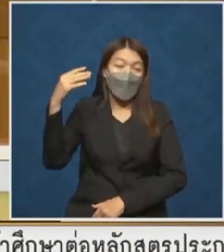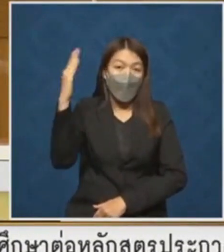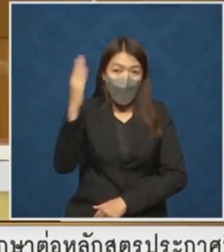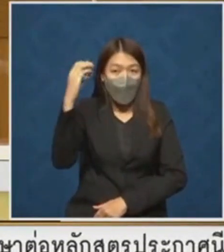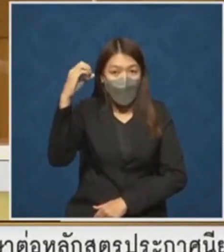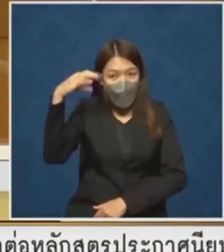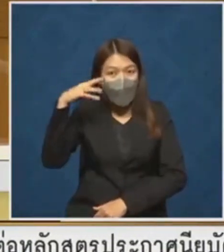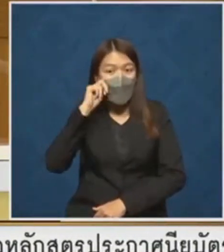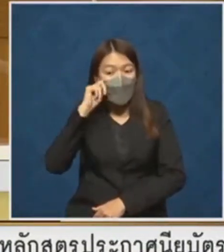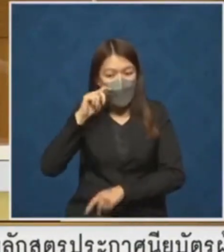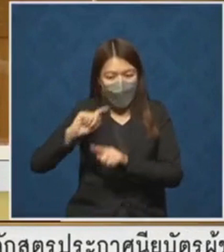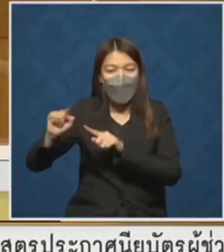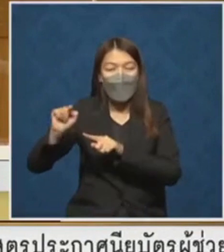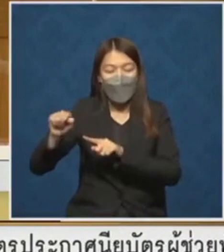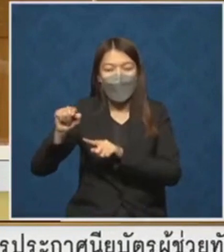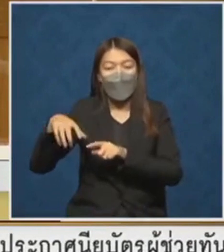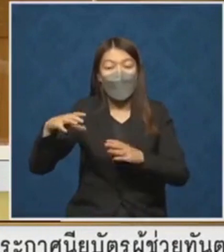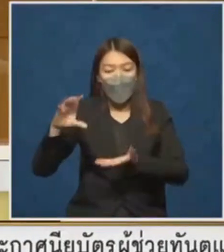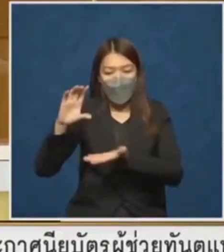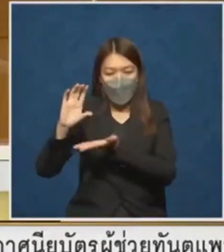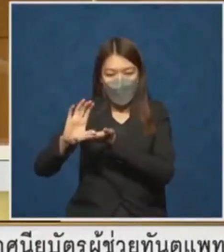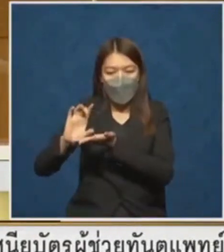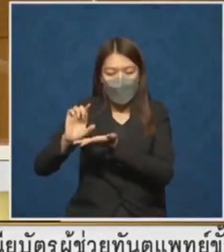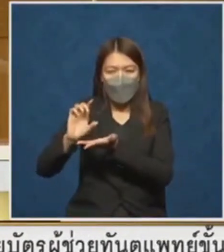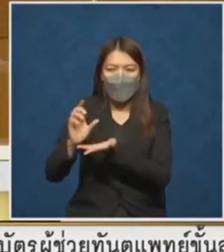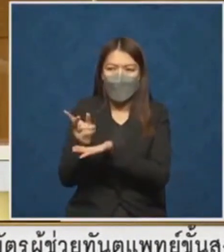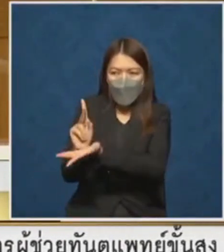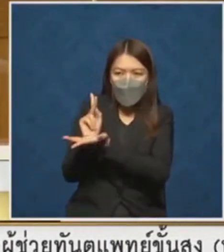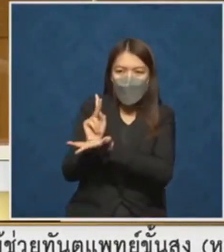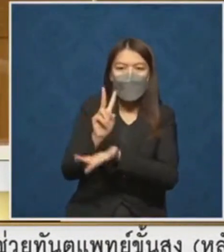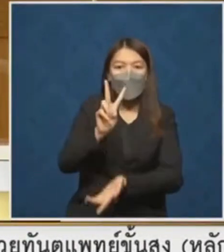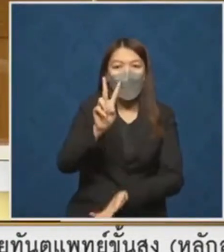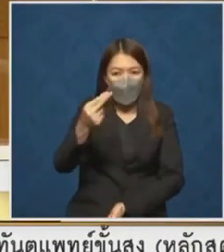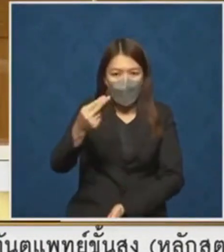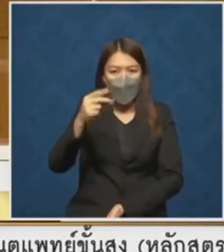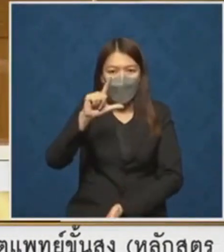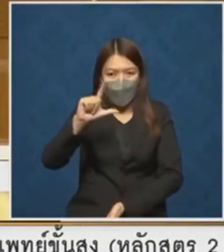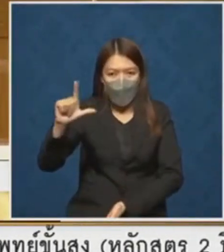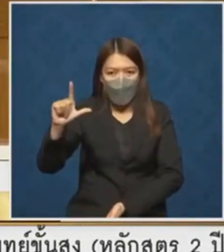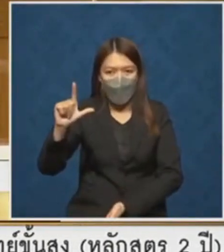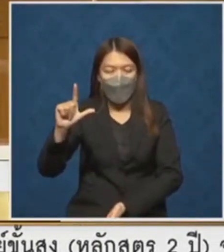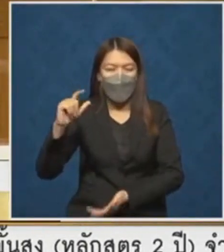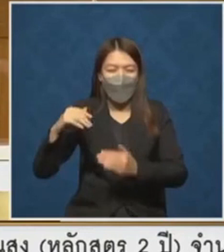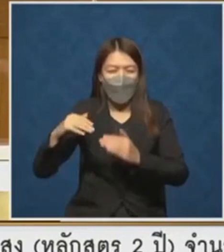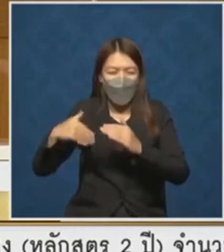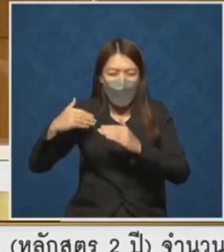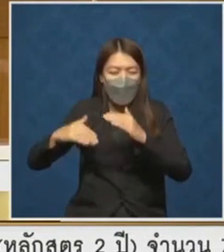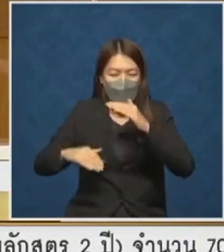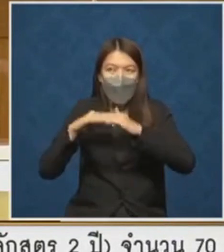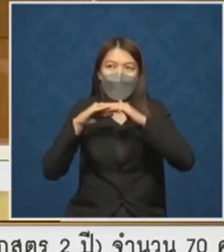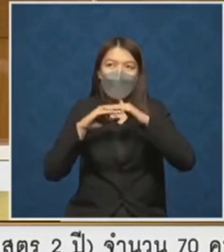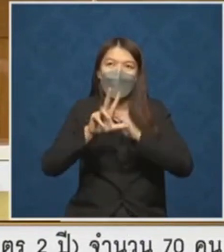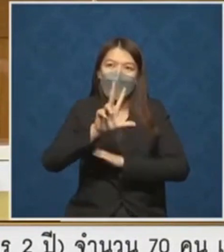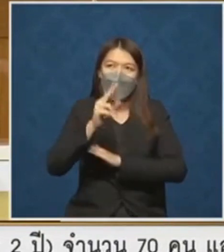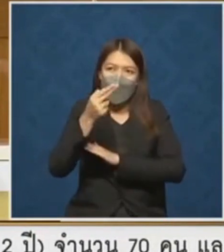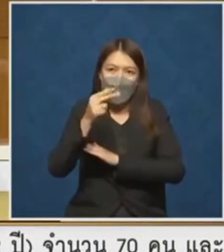แพง แพงทสดก็คือสงกระโร ส่วค่าไฟที่อย่ที่ทราบเดียอีกเร็ๆนี้จะข้น FT กอีกแล้วนะครับ